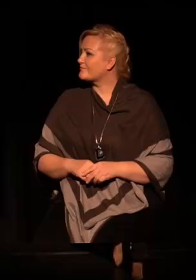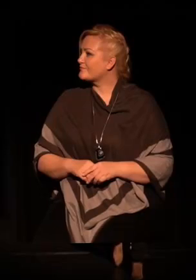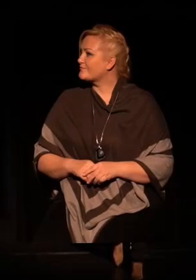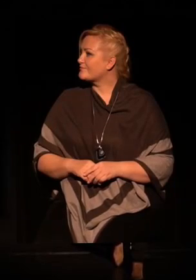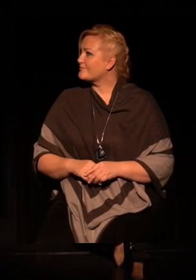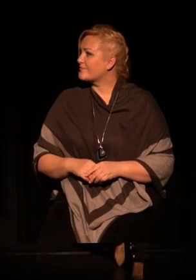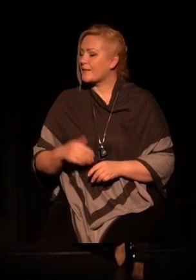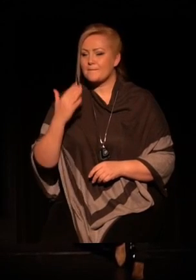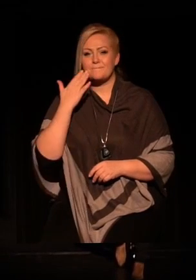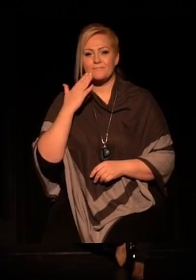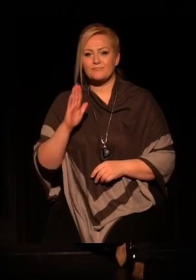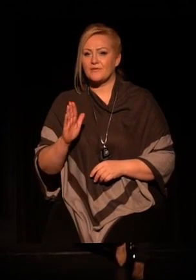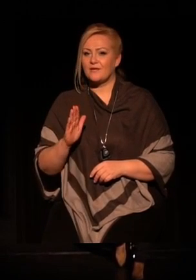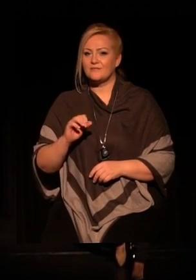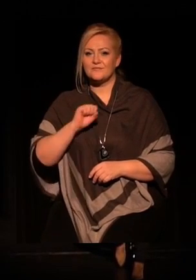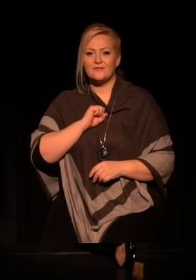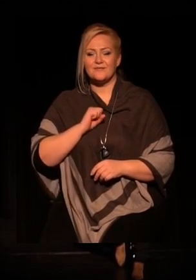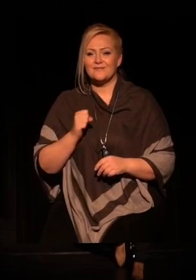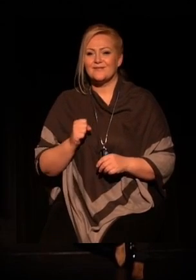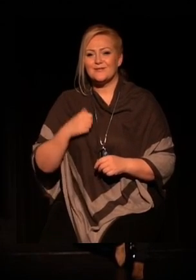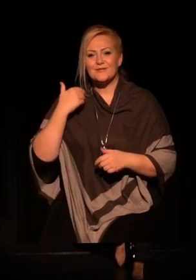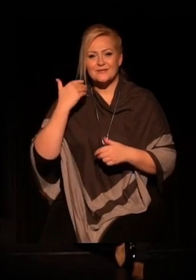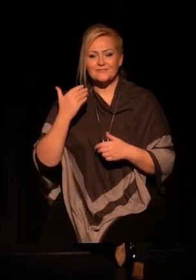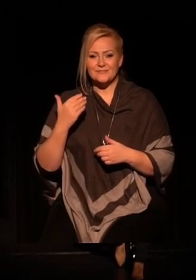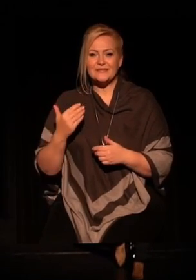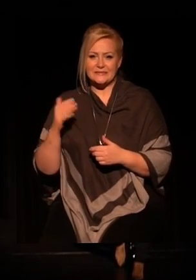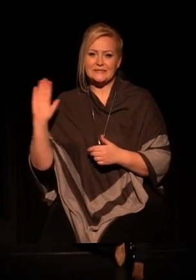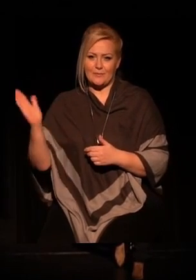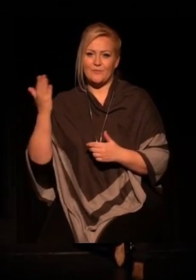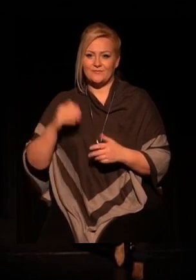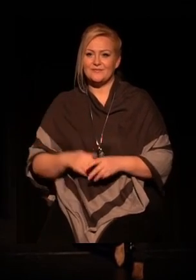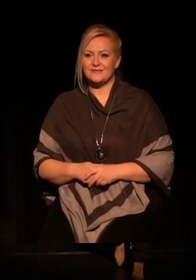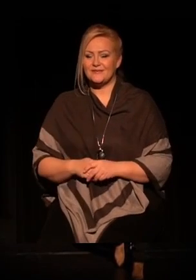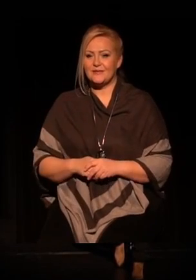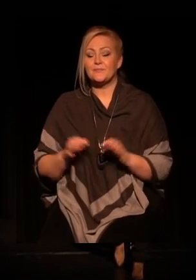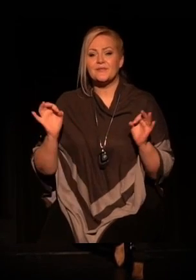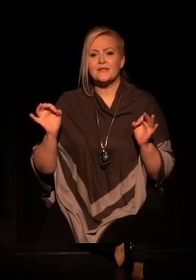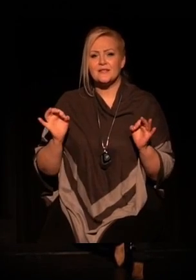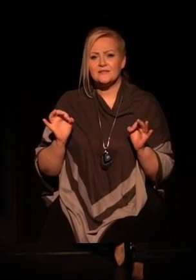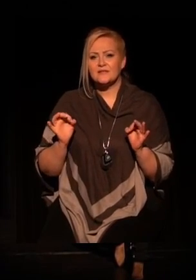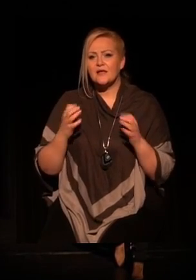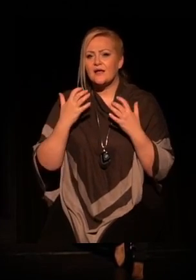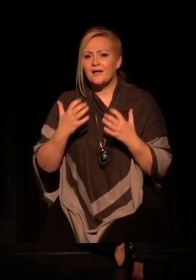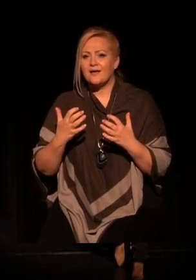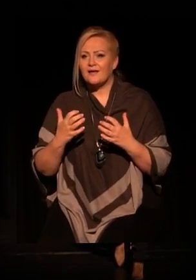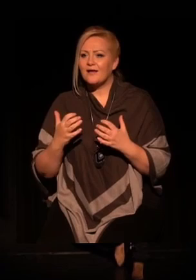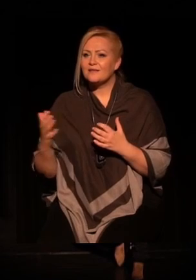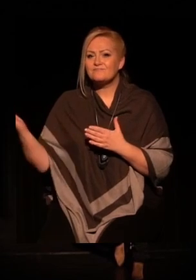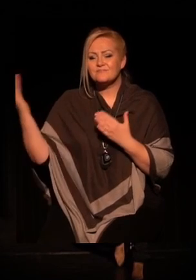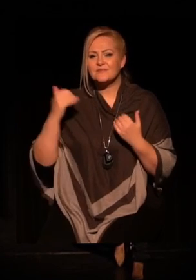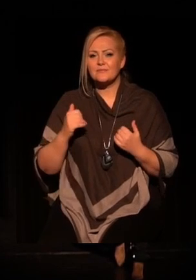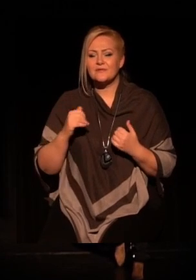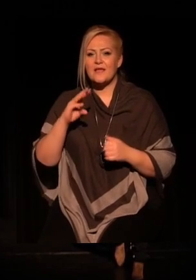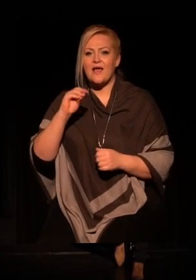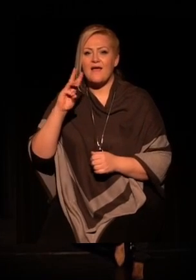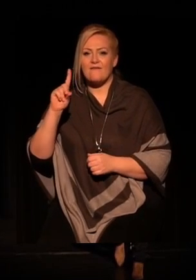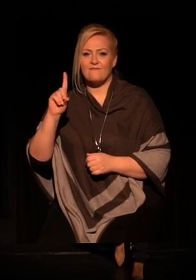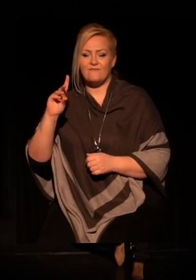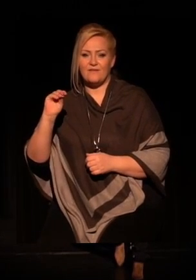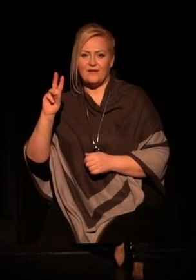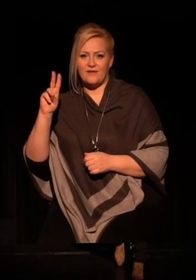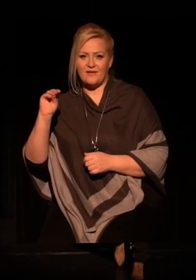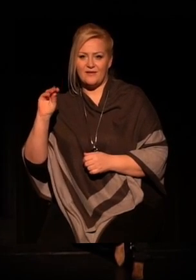było przedstawienie mnie. Chciałbym was wszystkich zabrać nie tylko na Everest, ten, który jest dzisiaj